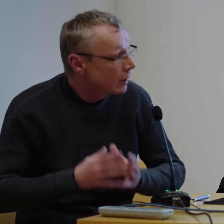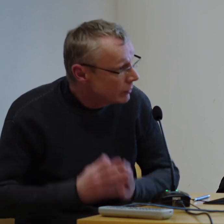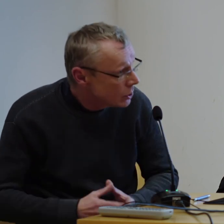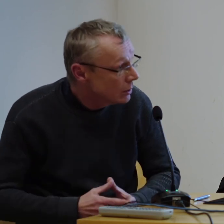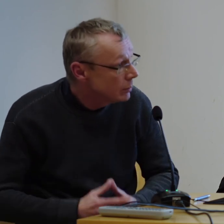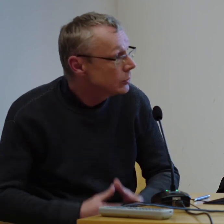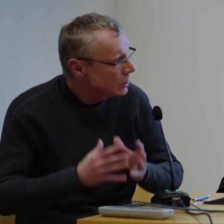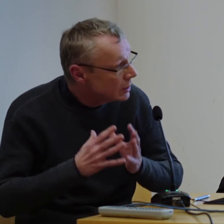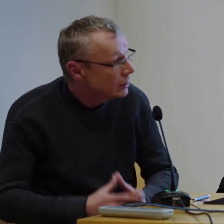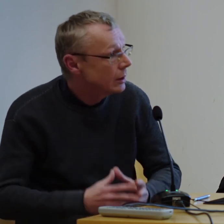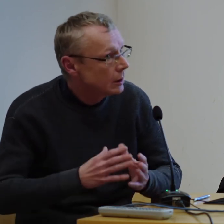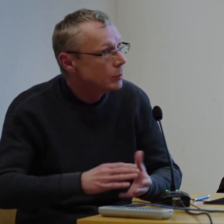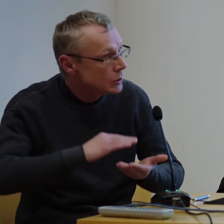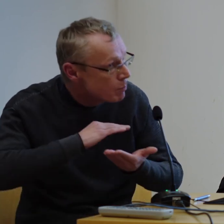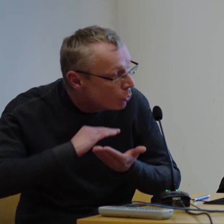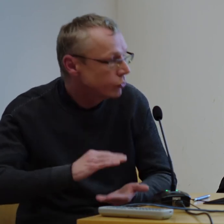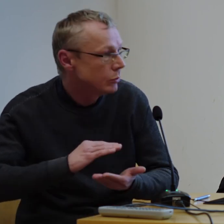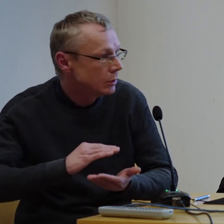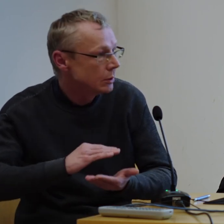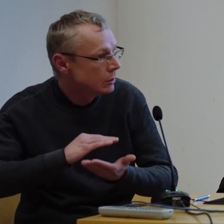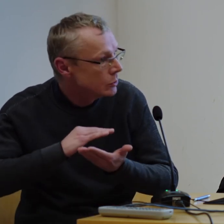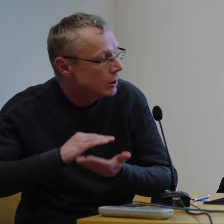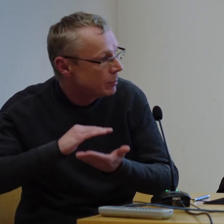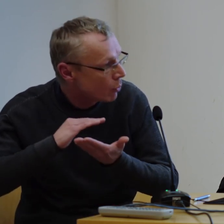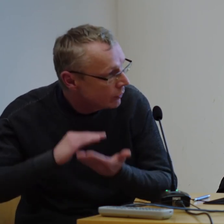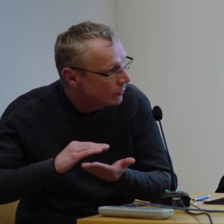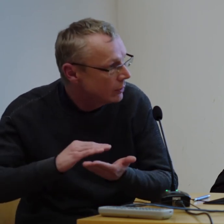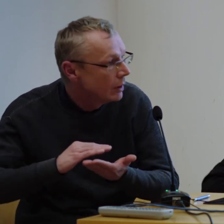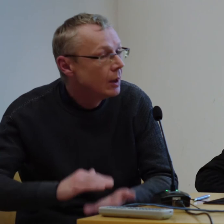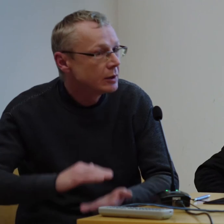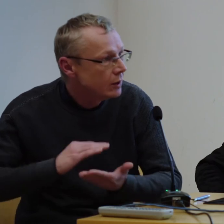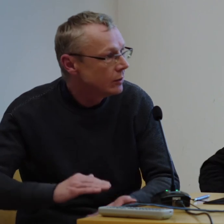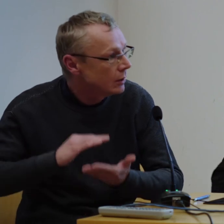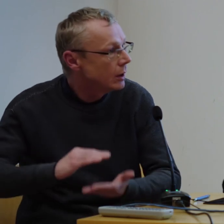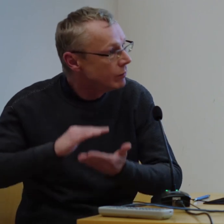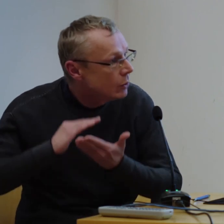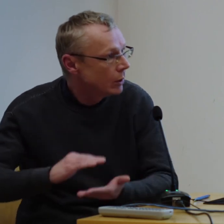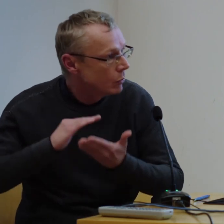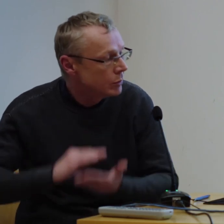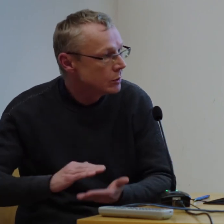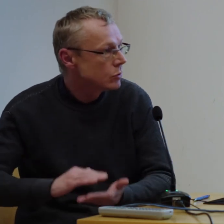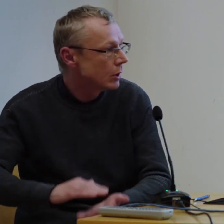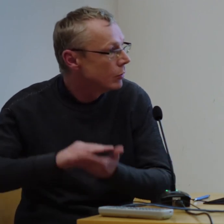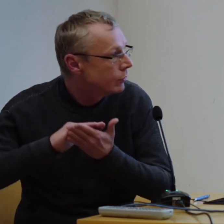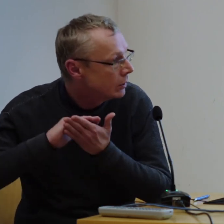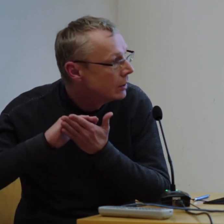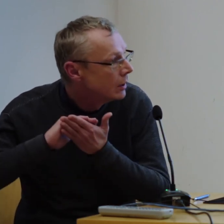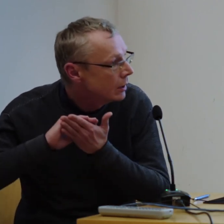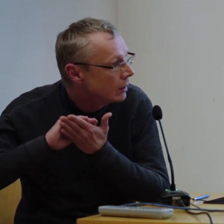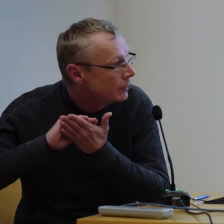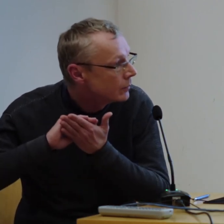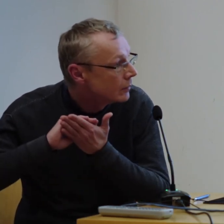Jenom navýšení prostě některých nebo prostě posun určitých profesí, které se týkají výkonných umělců jako v